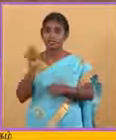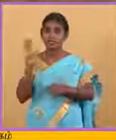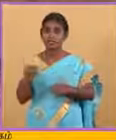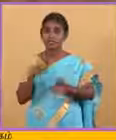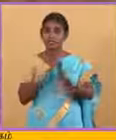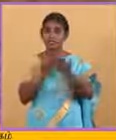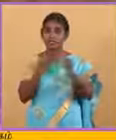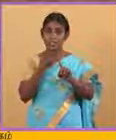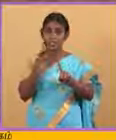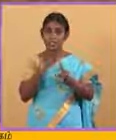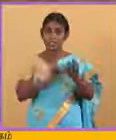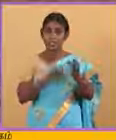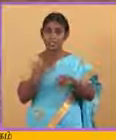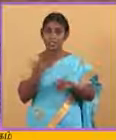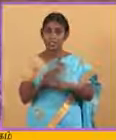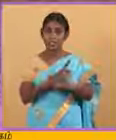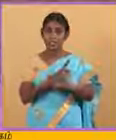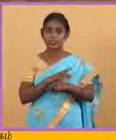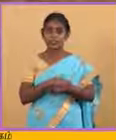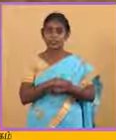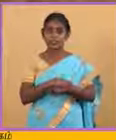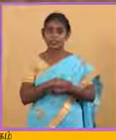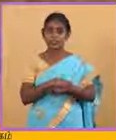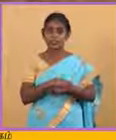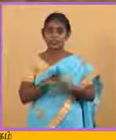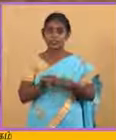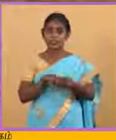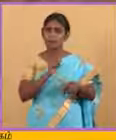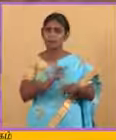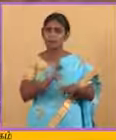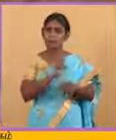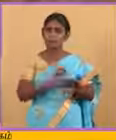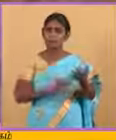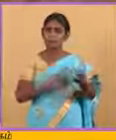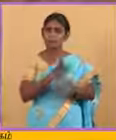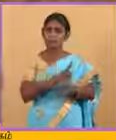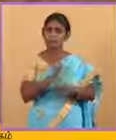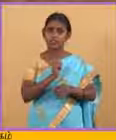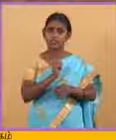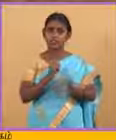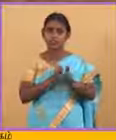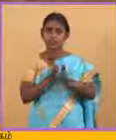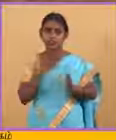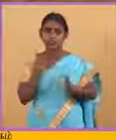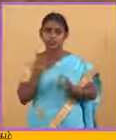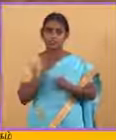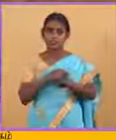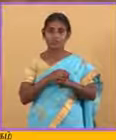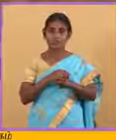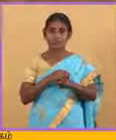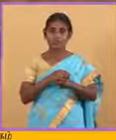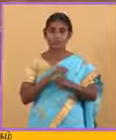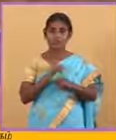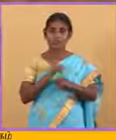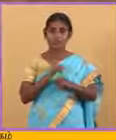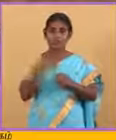மீது கொன்ற பற்றை பற்றி உங்கள்கிட்ட நான் சொல்ல வரேன். என்ன பற்று வைத்திருந்தார் அப்படின்னு கேட்டால், ஒரு தமிழ் இயக்க ஆராய்ச்சி கழகத்திலிருந்து அவளை சொற்பொழிவாட்டுறதுக்கு